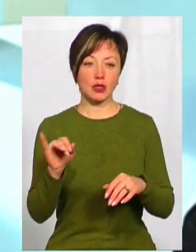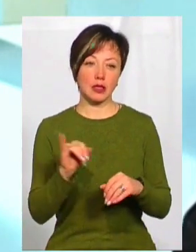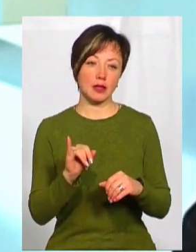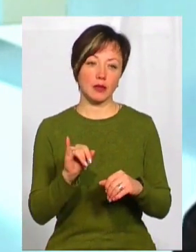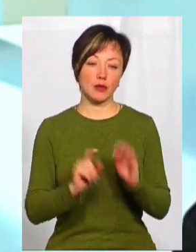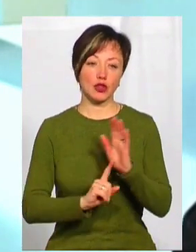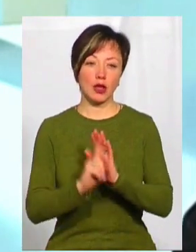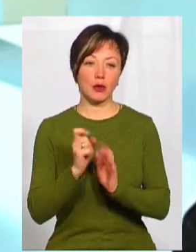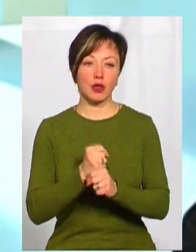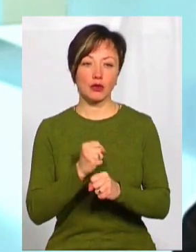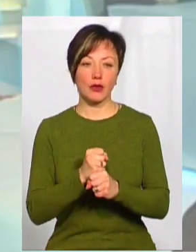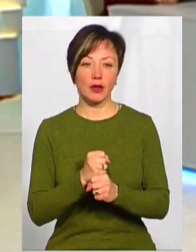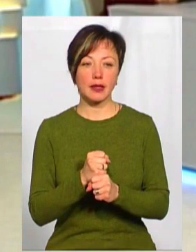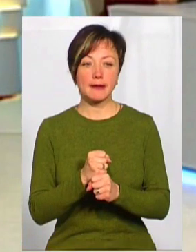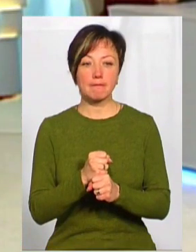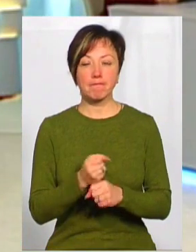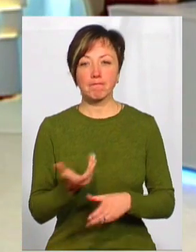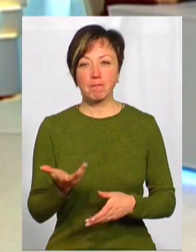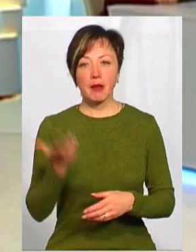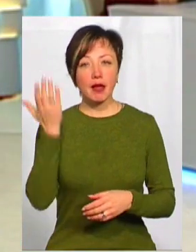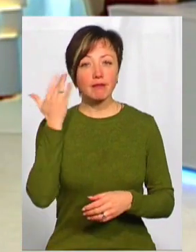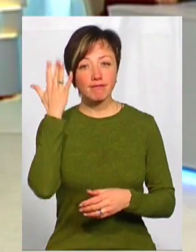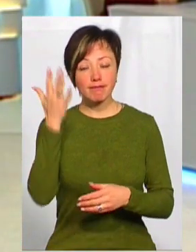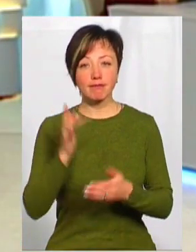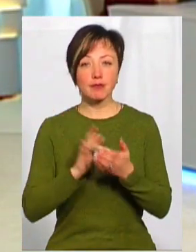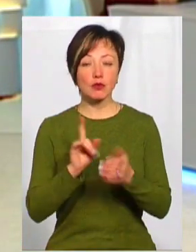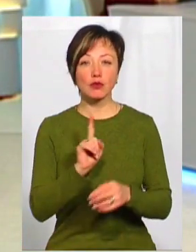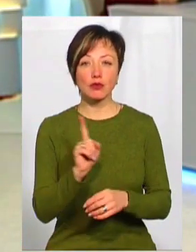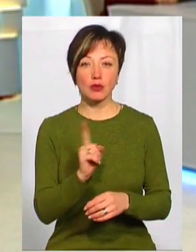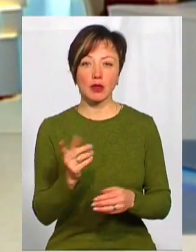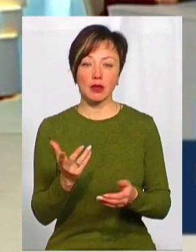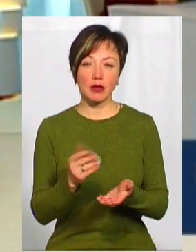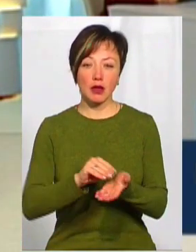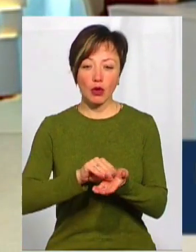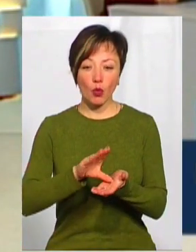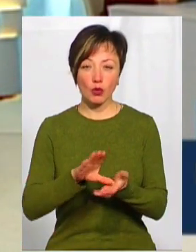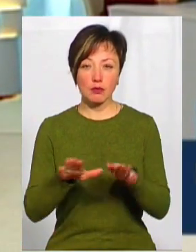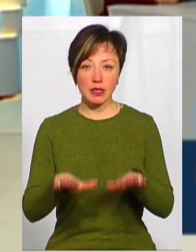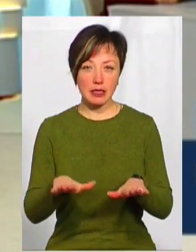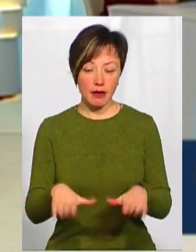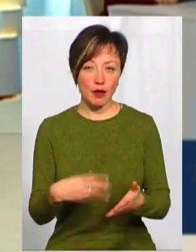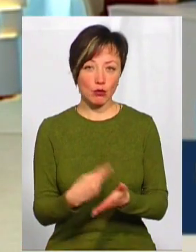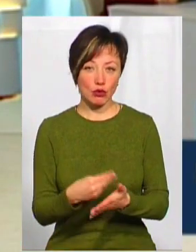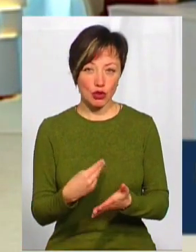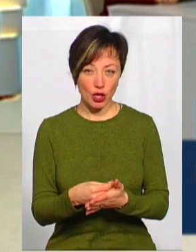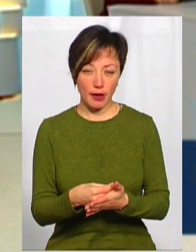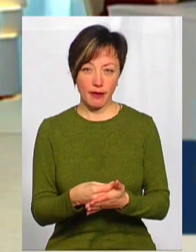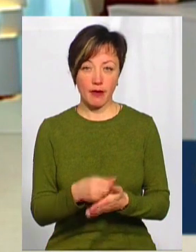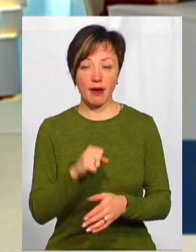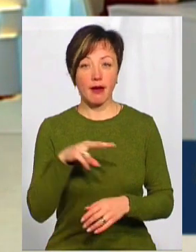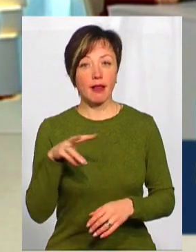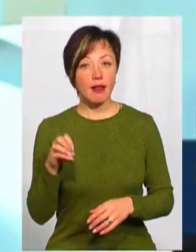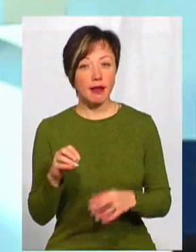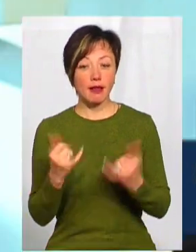і почали працювати. Ну, метою було, звісно, що надходження до цих місцевих бюджетів.